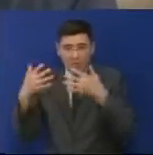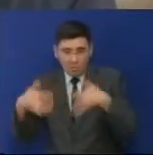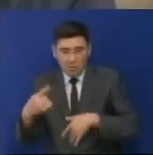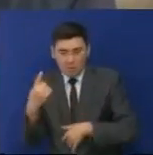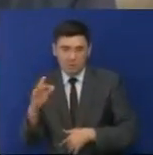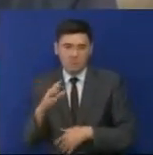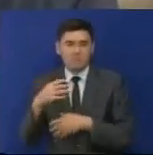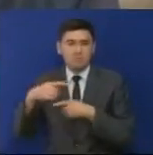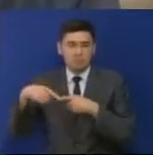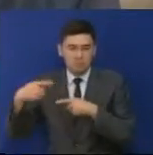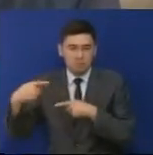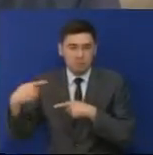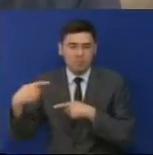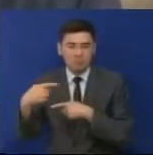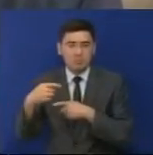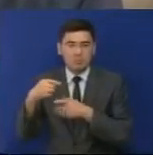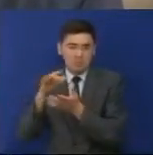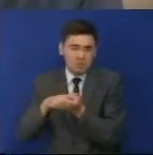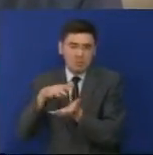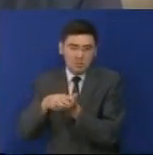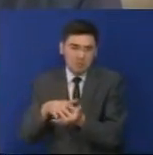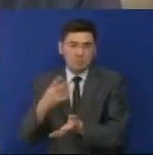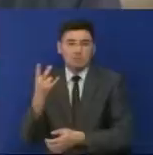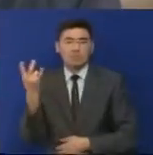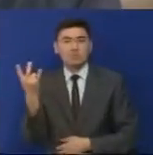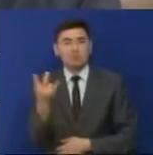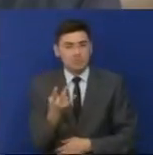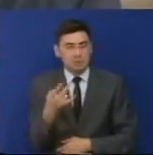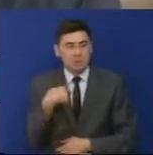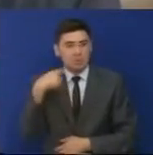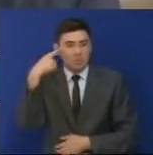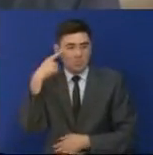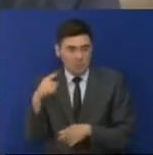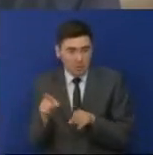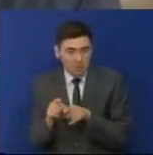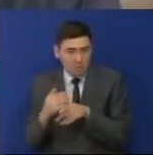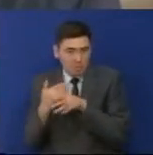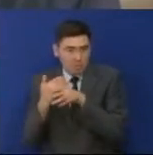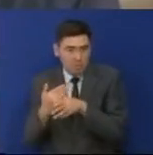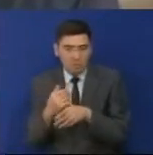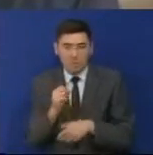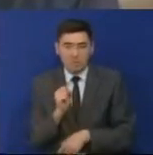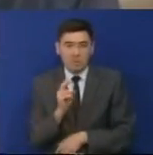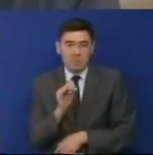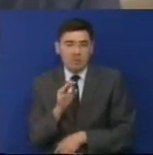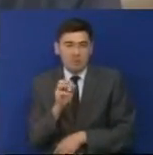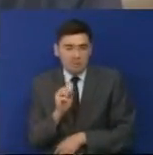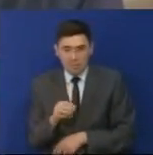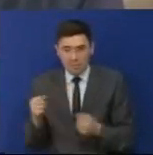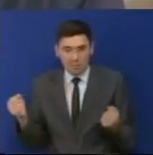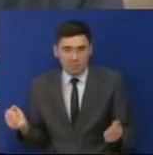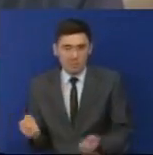ары қарай жүргізіп отыру. Менің мақсатым осыларға көмек беру, әкімшілік жағынан, басшылар